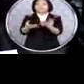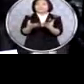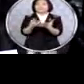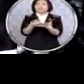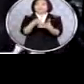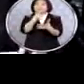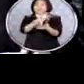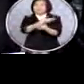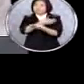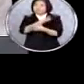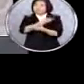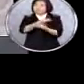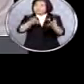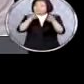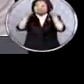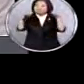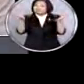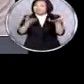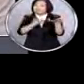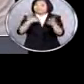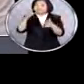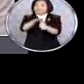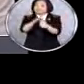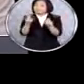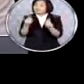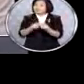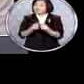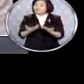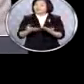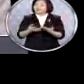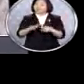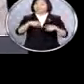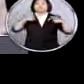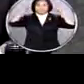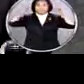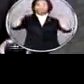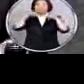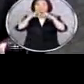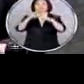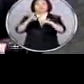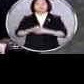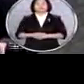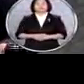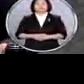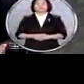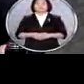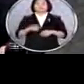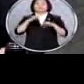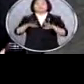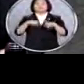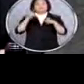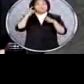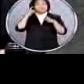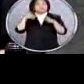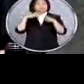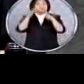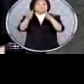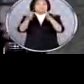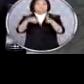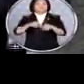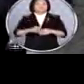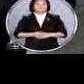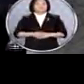制？ 请宋楚瑜先生回答，时间是1分30秒。 我必须要正面的肯定，